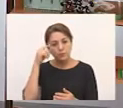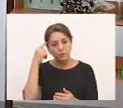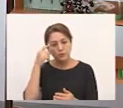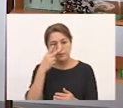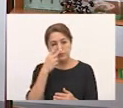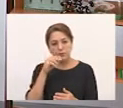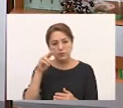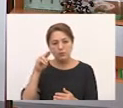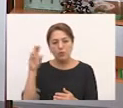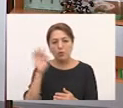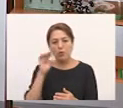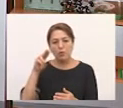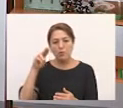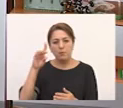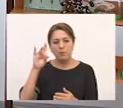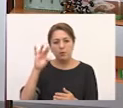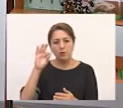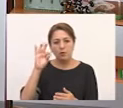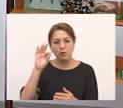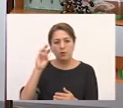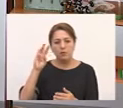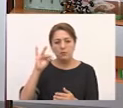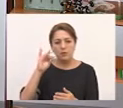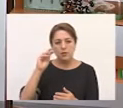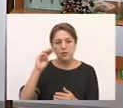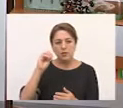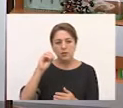Прометее, которого терзал орел.